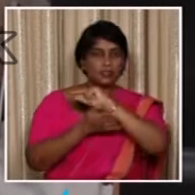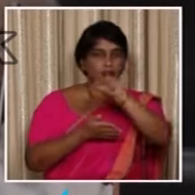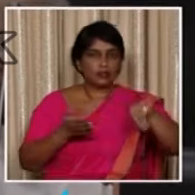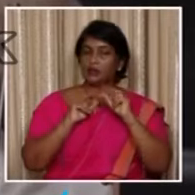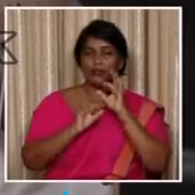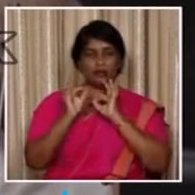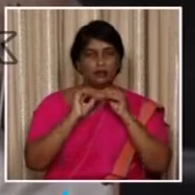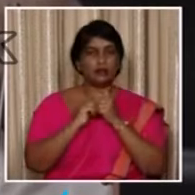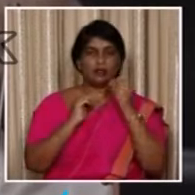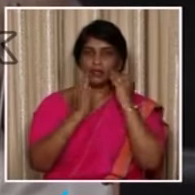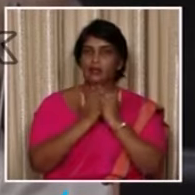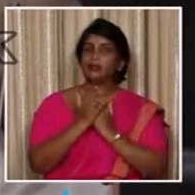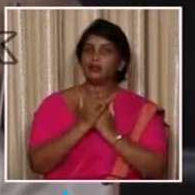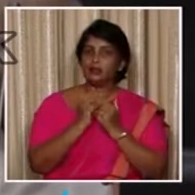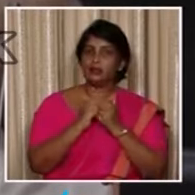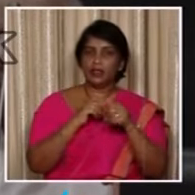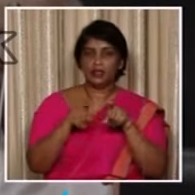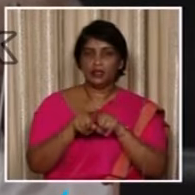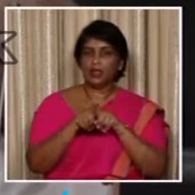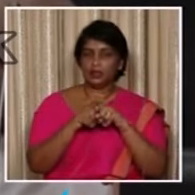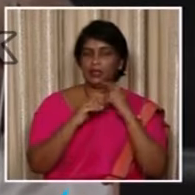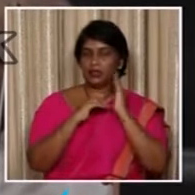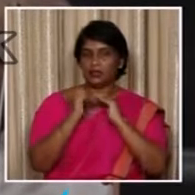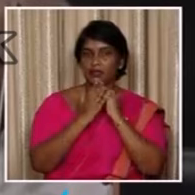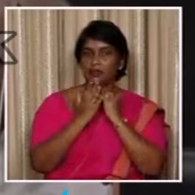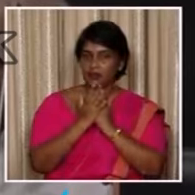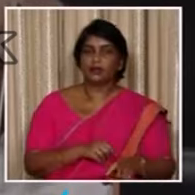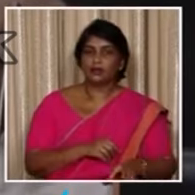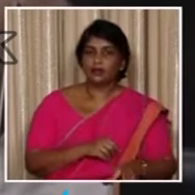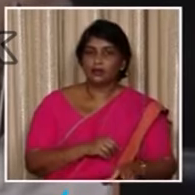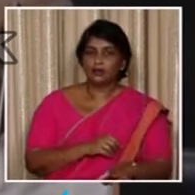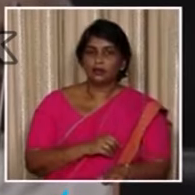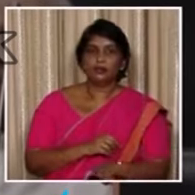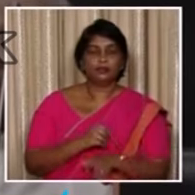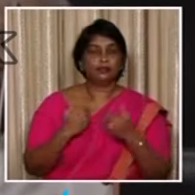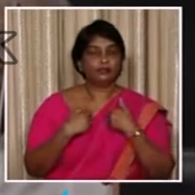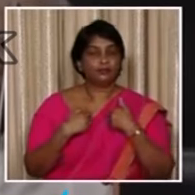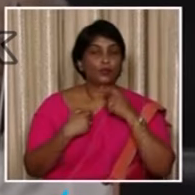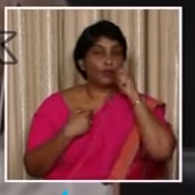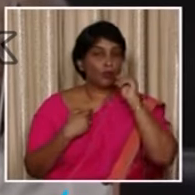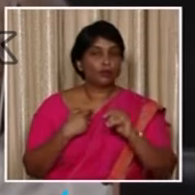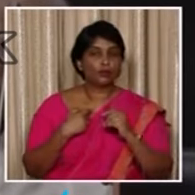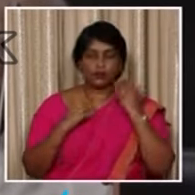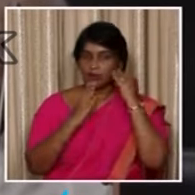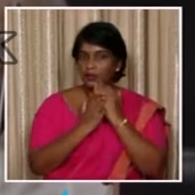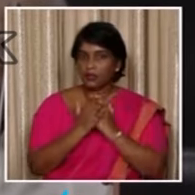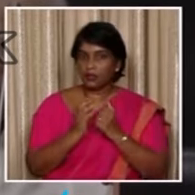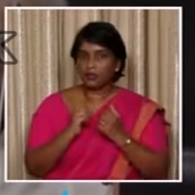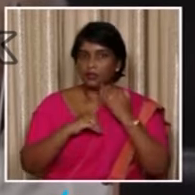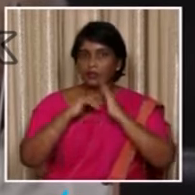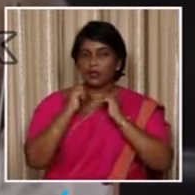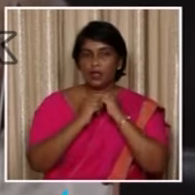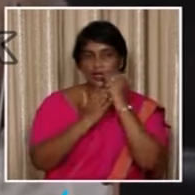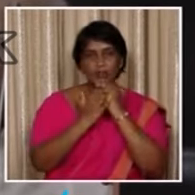කතාව නාට්‍ය. වැල් පාලමේ ගීතය ගයමින් ගෘෂා මෙන්න මෙහෙම කියනවා. අපට පුතේ මගක් නැතේ මේ මග මිස